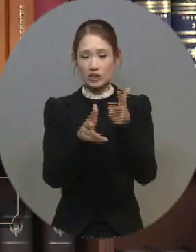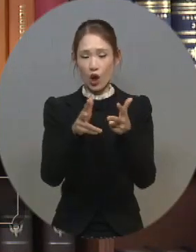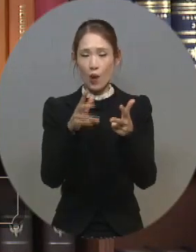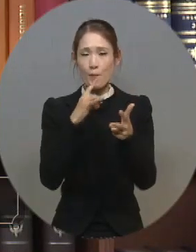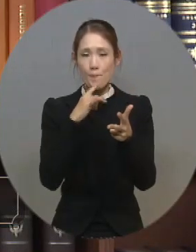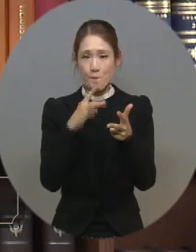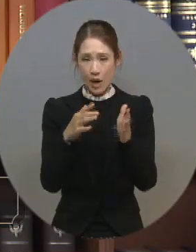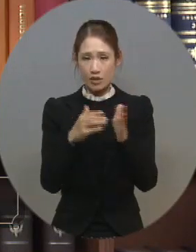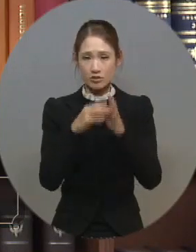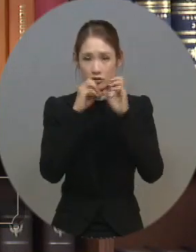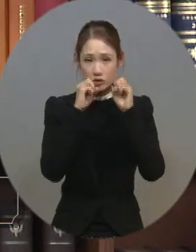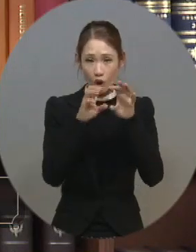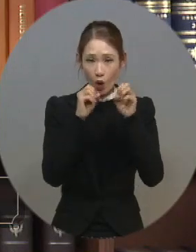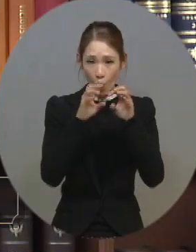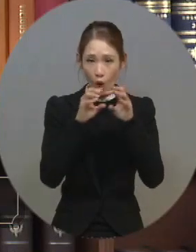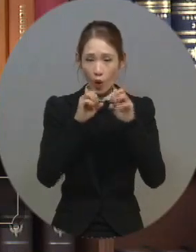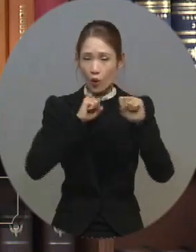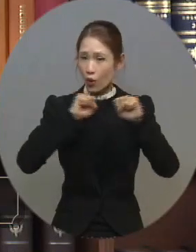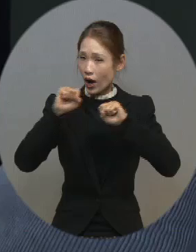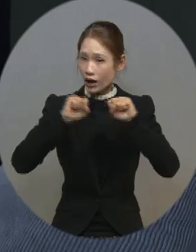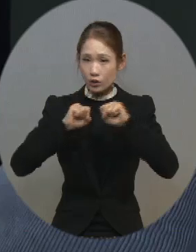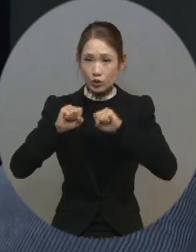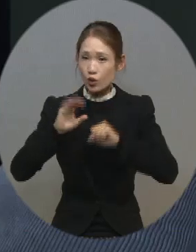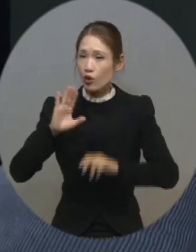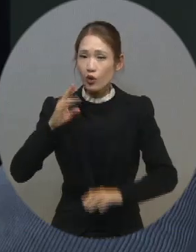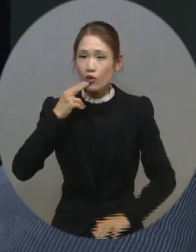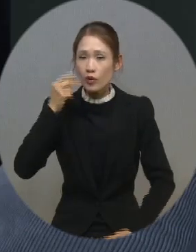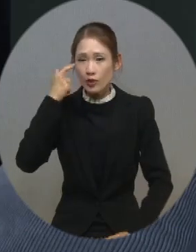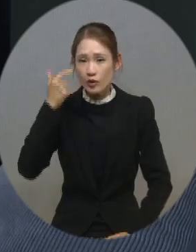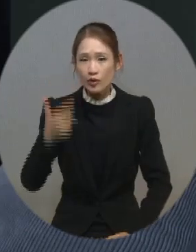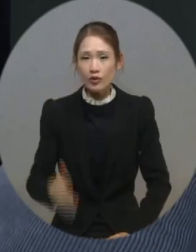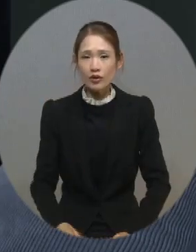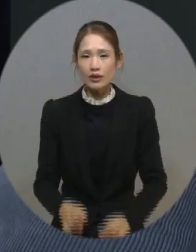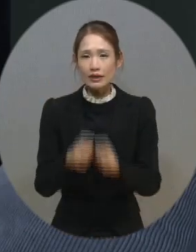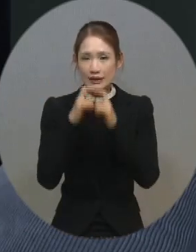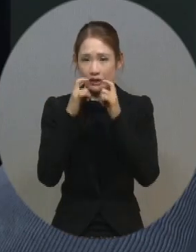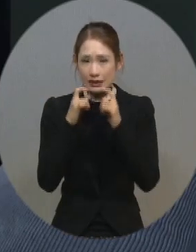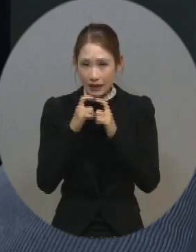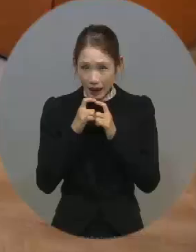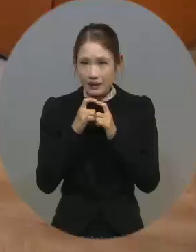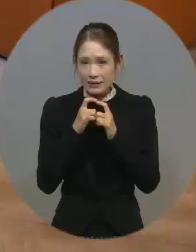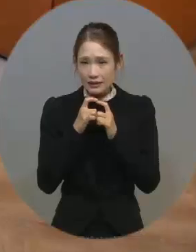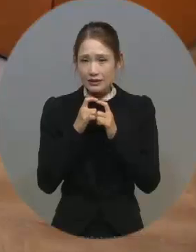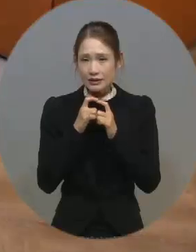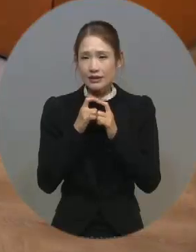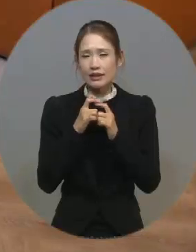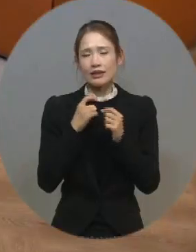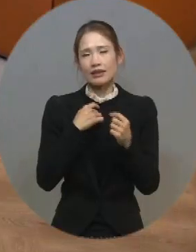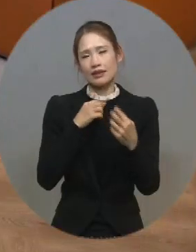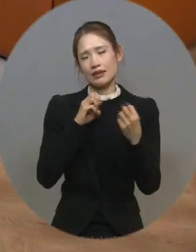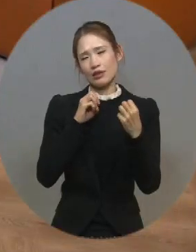뭐 전도라든지 선교 활동 전혀 안 하신 건가요? 개인적으로는 조용히 하죠.